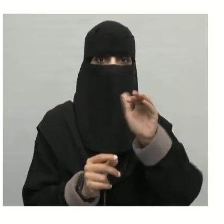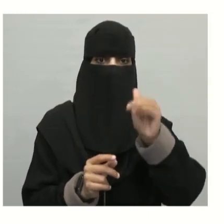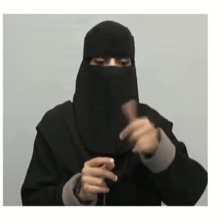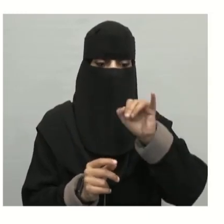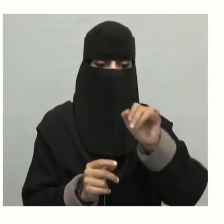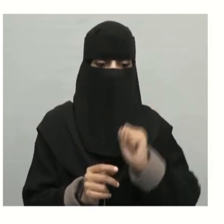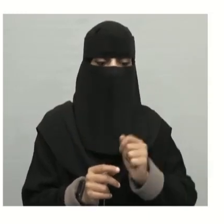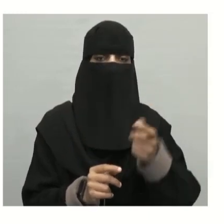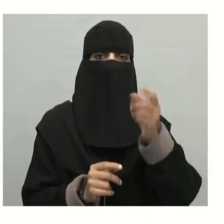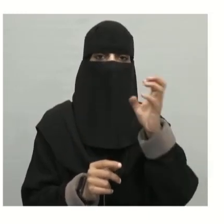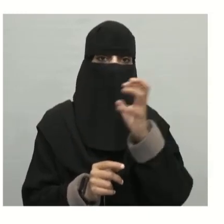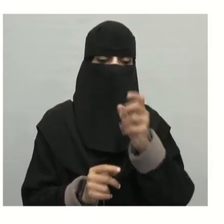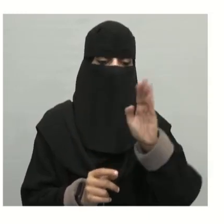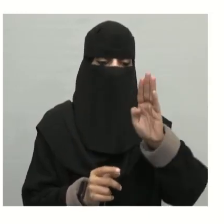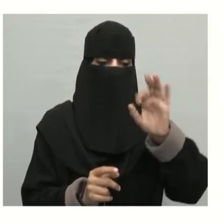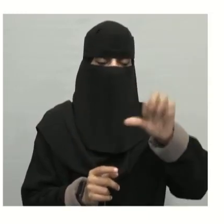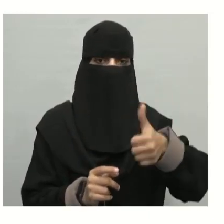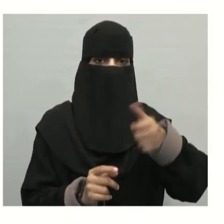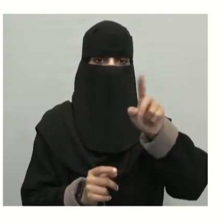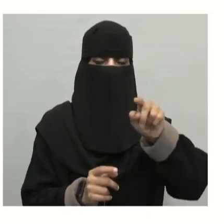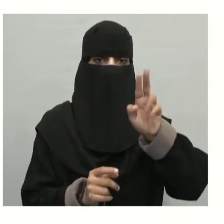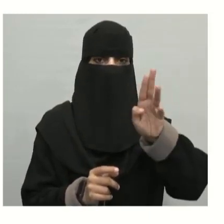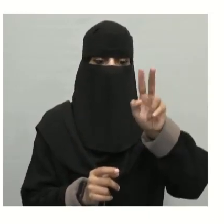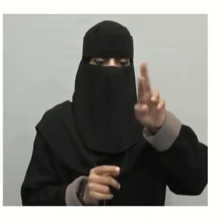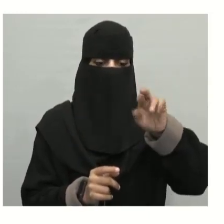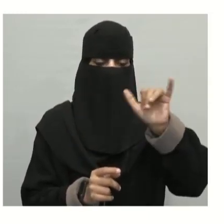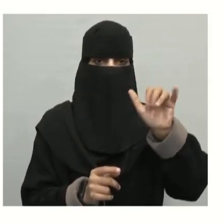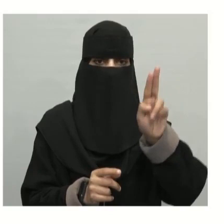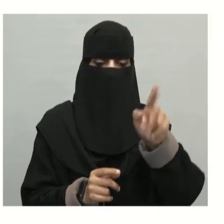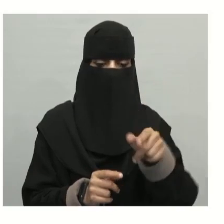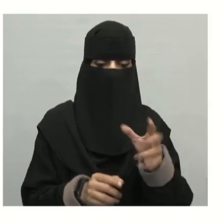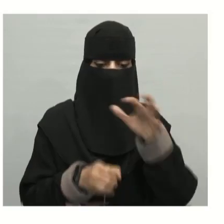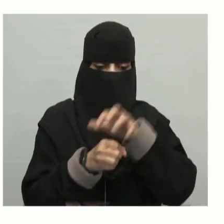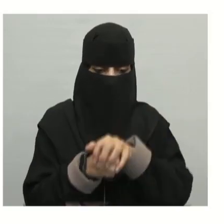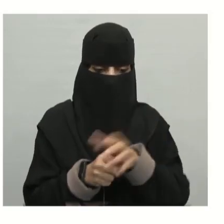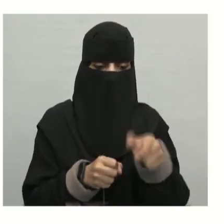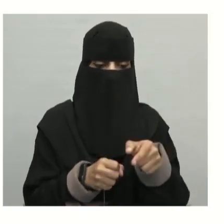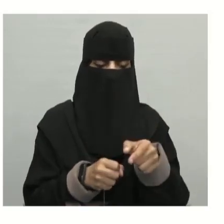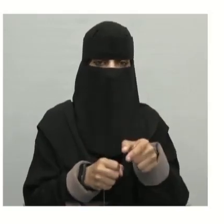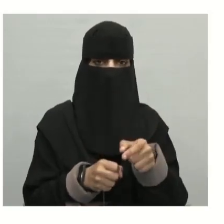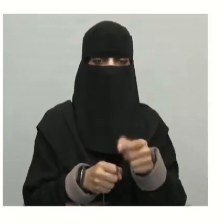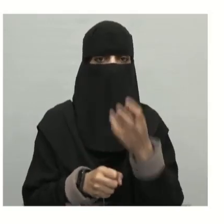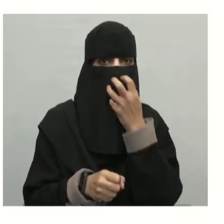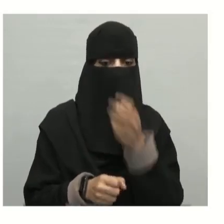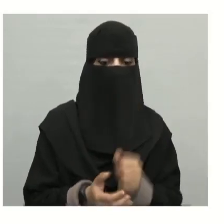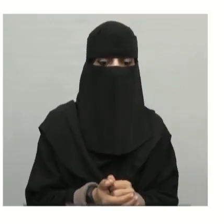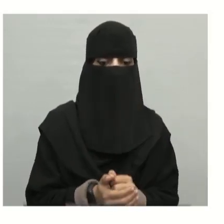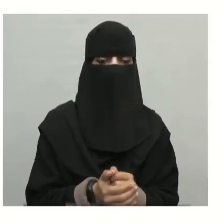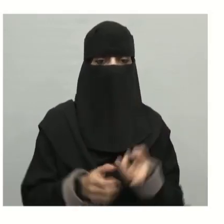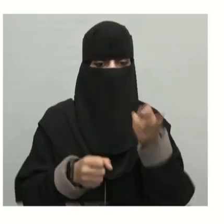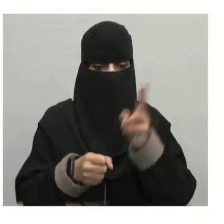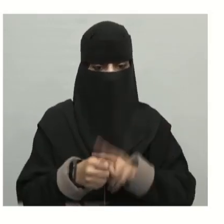حجر الكوارتز الذي نتج عن تعرض الصخر الرملي للضغط والحراره اذا